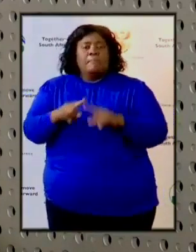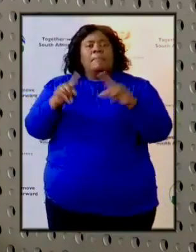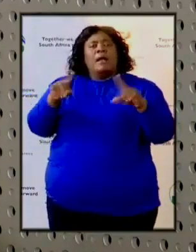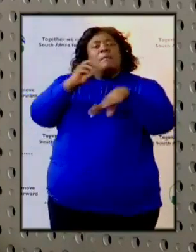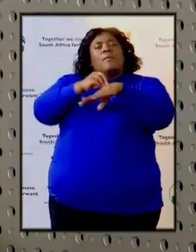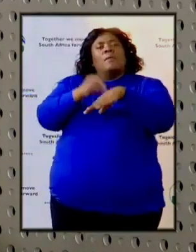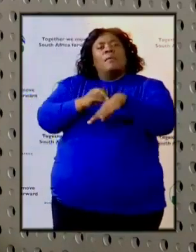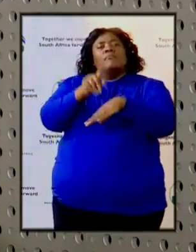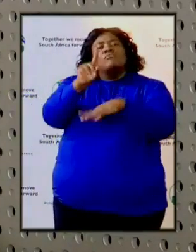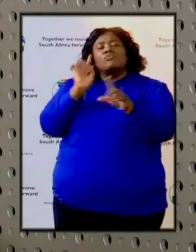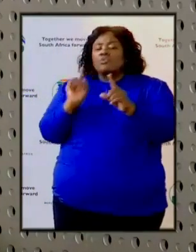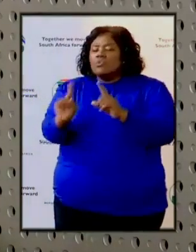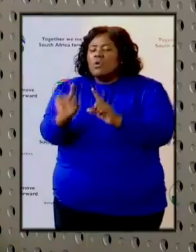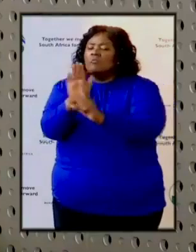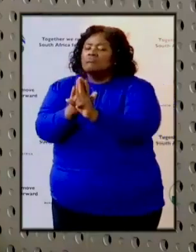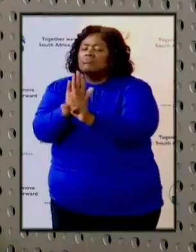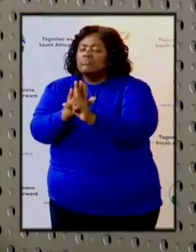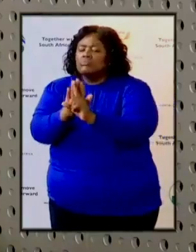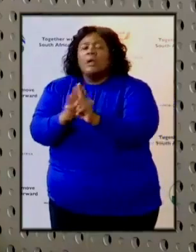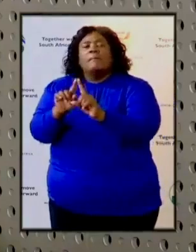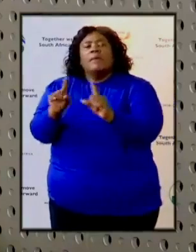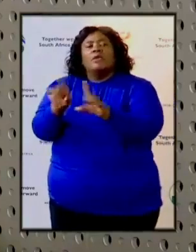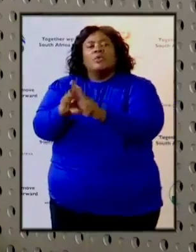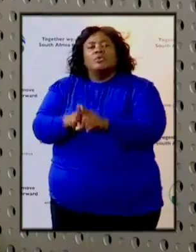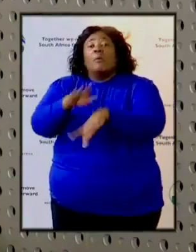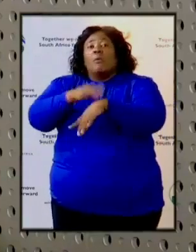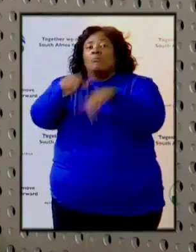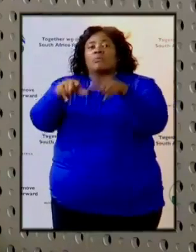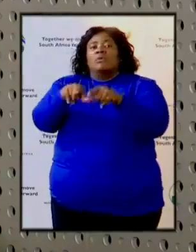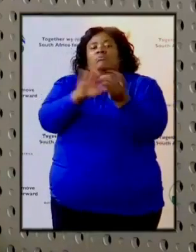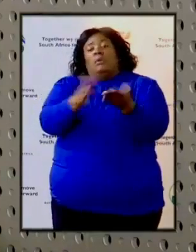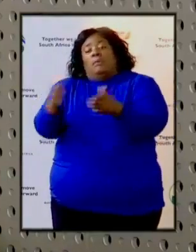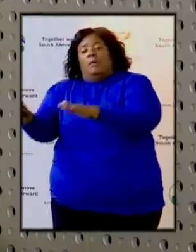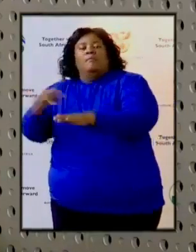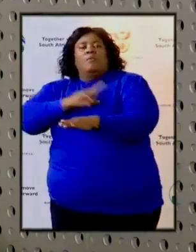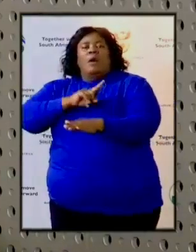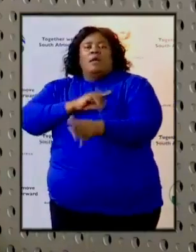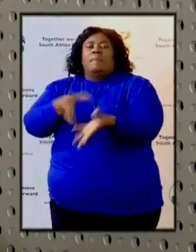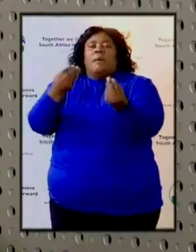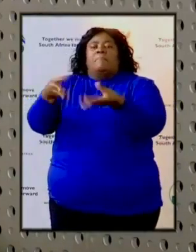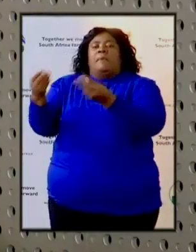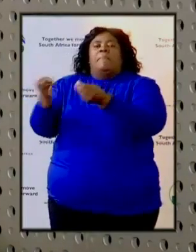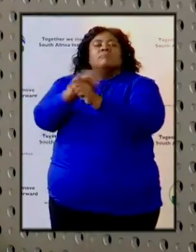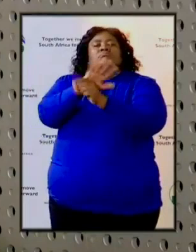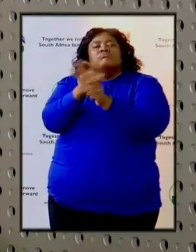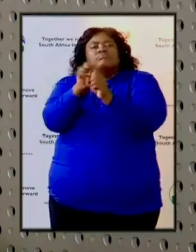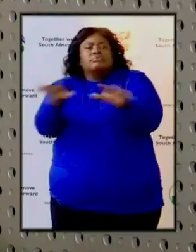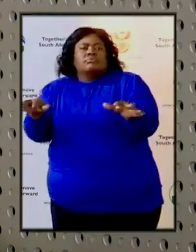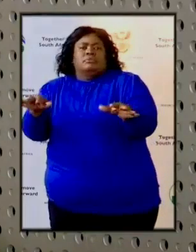nizoduduza kushoniwe bese kwenze ukuthi futhi bese kushona abantu abaningi ngoba sebetholele ligciwane